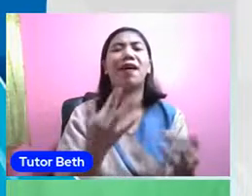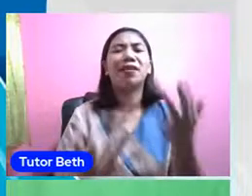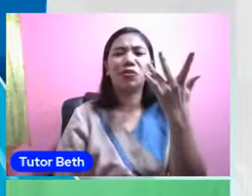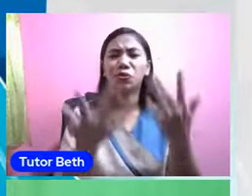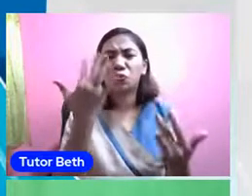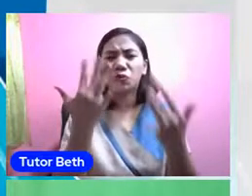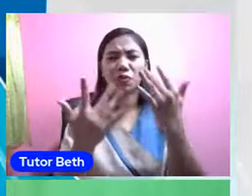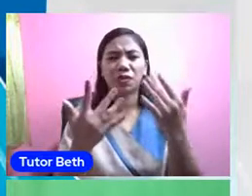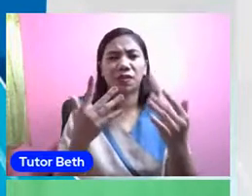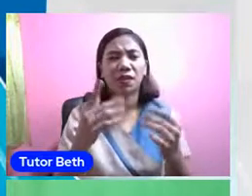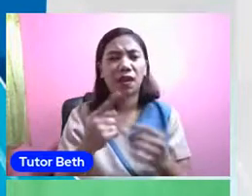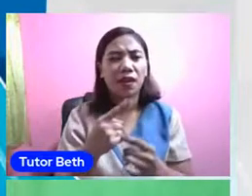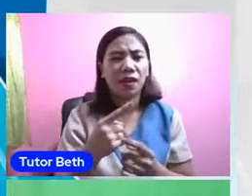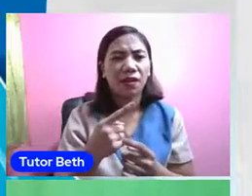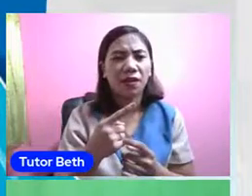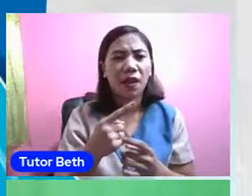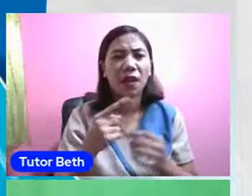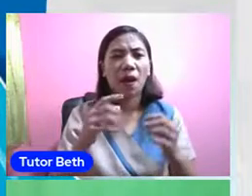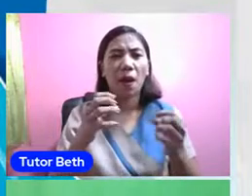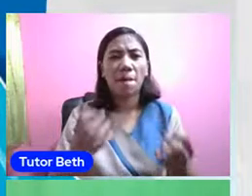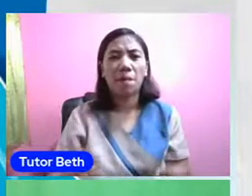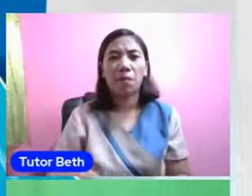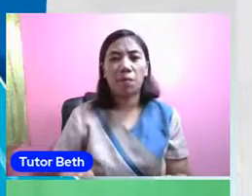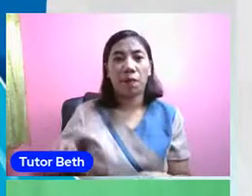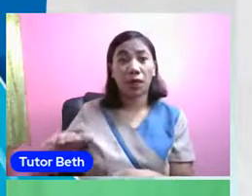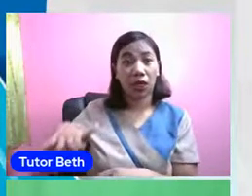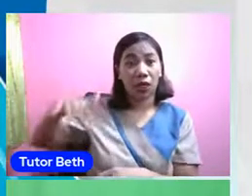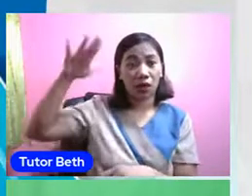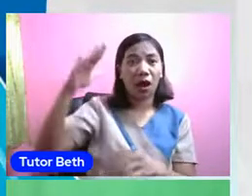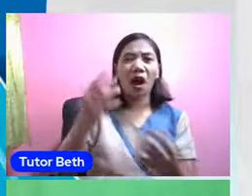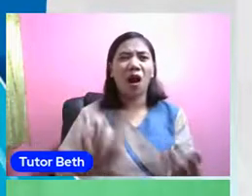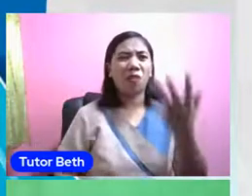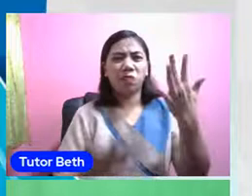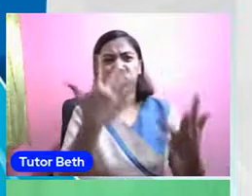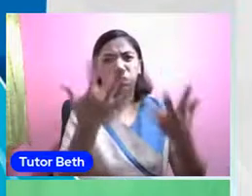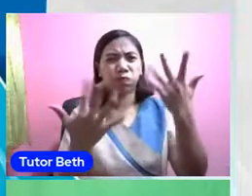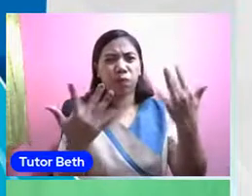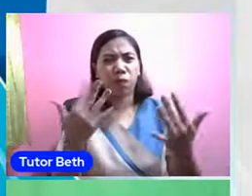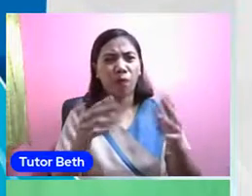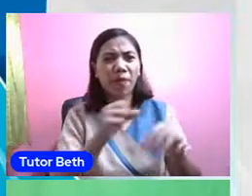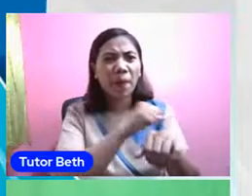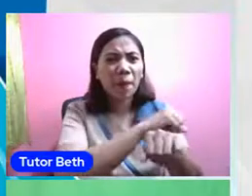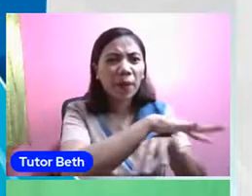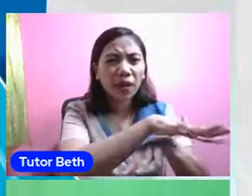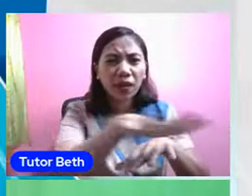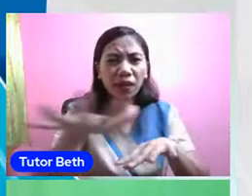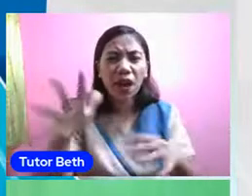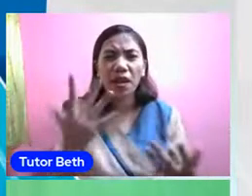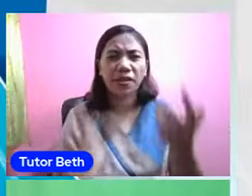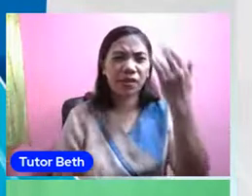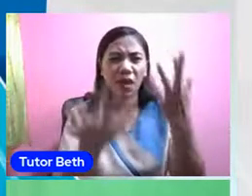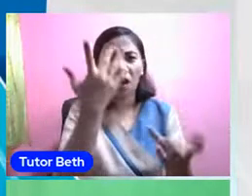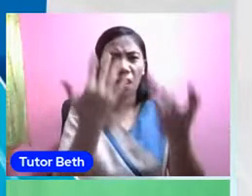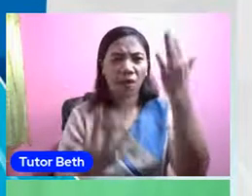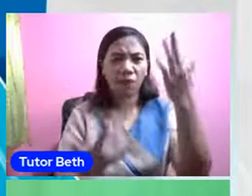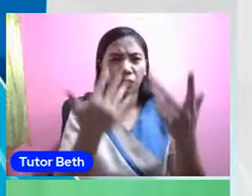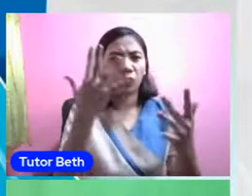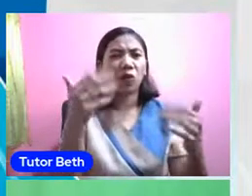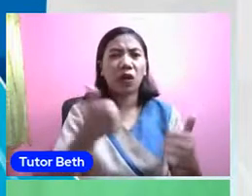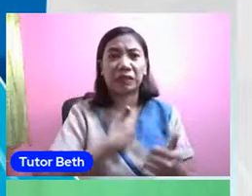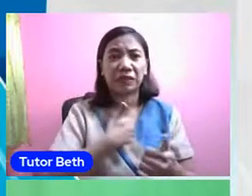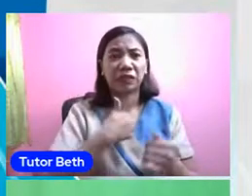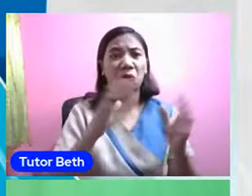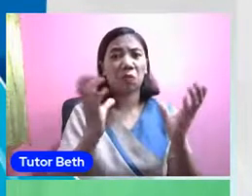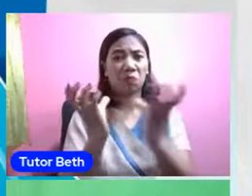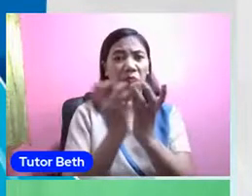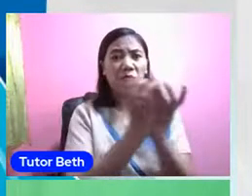yung paglaki ng apoy na nagiging sani, yung pagkalat ng apoy sa inyong sasariling komunidad niyan. So, ito ay